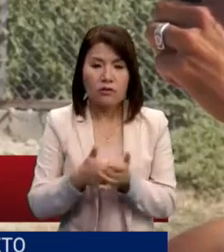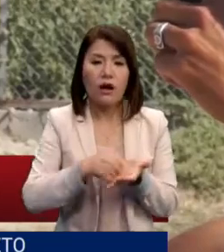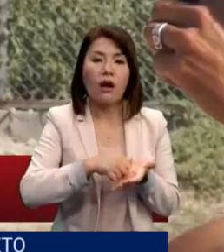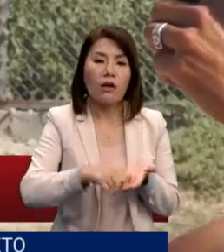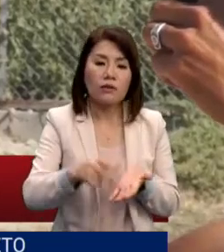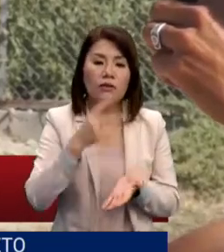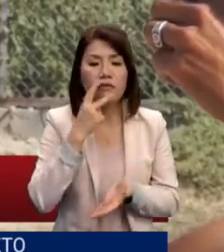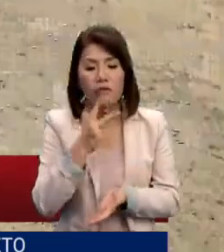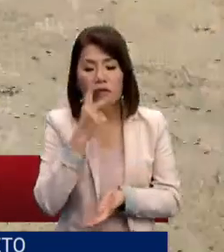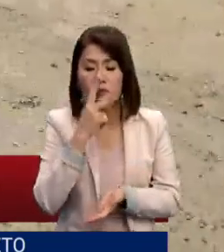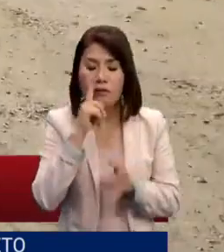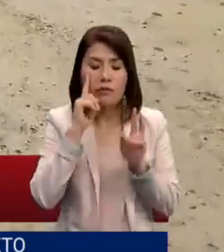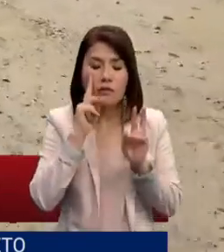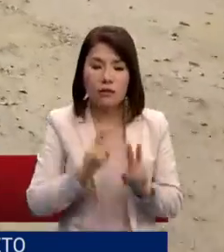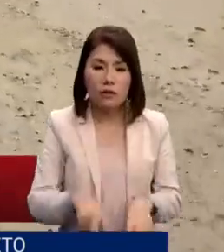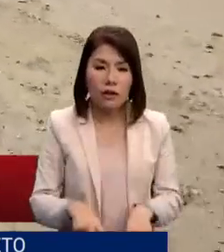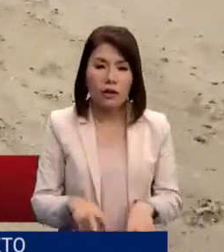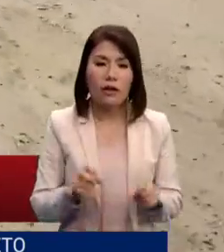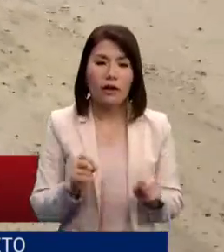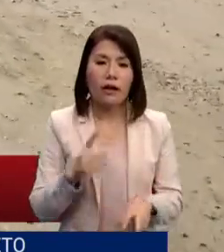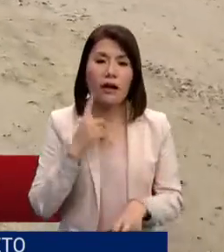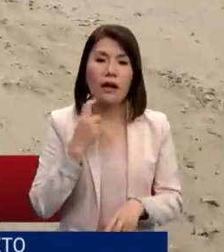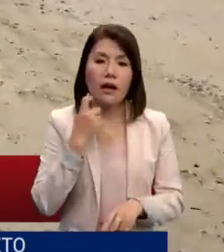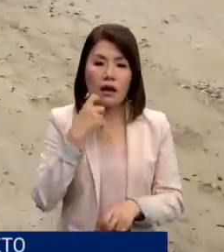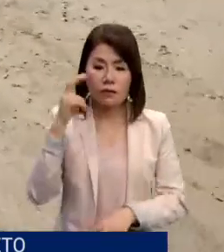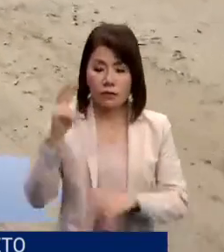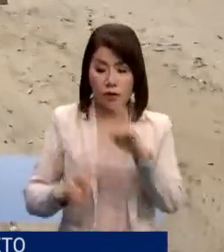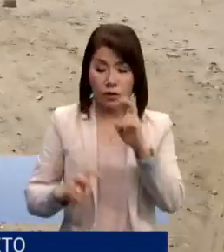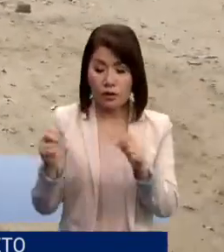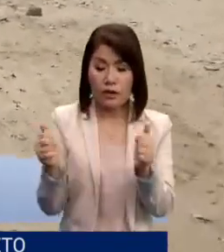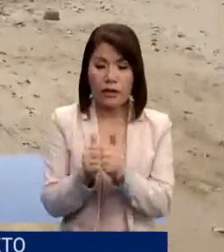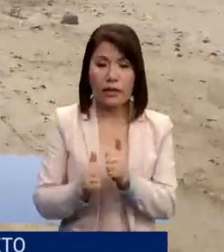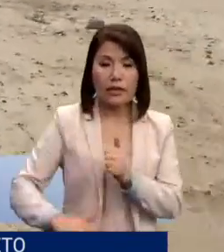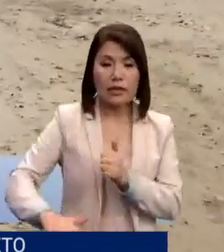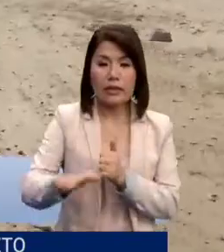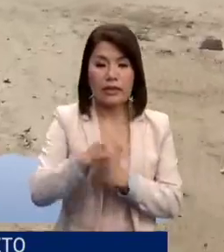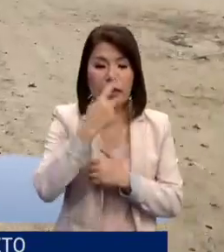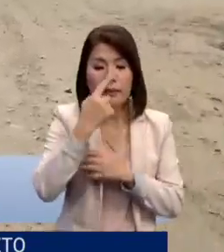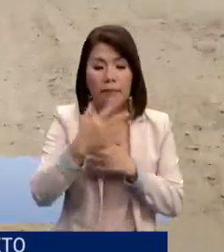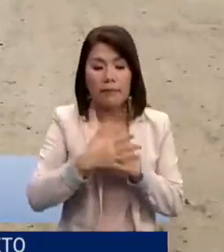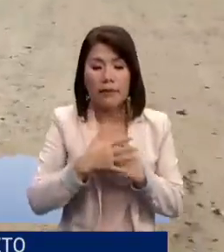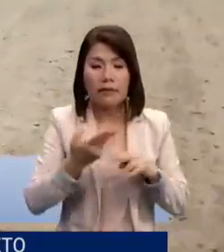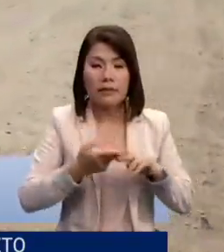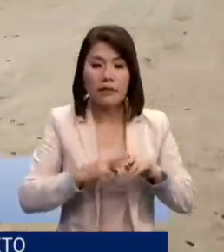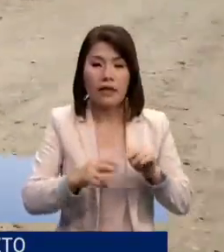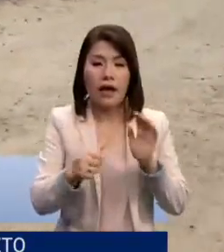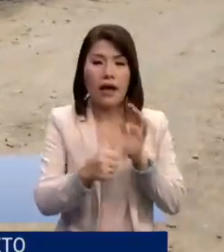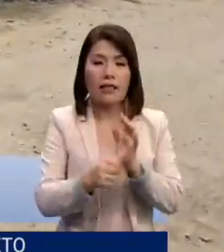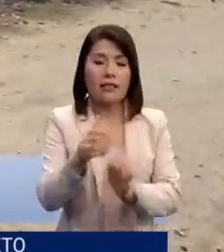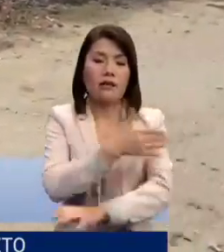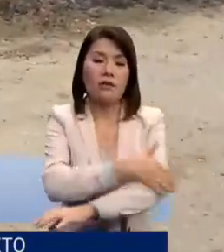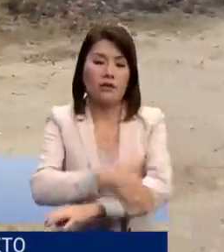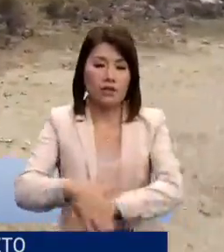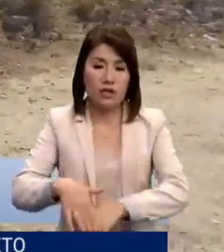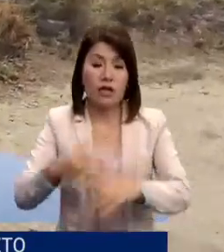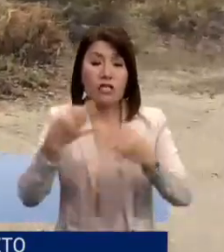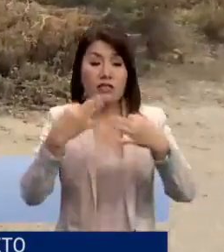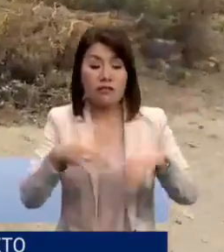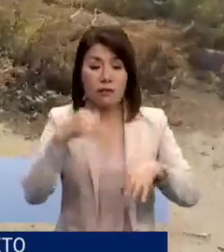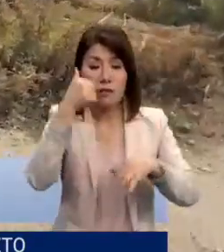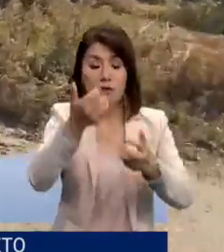енді көрмейміз бе? Қан зауыт аумағындағы қарашаның бар шағынын атырған шапшағын 6 көше. Егемендік алғалы бұл